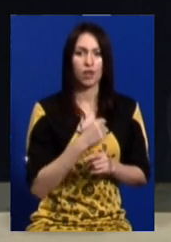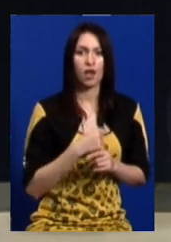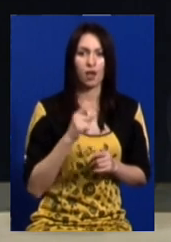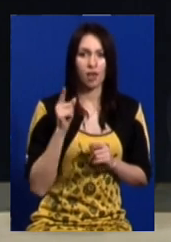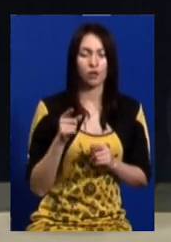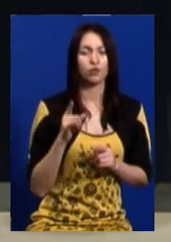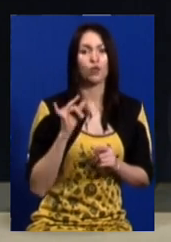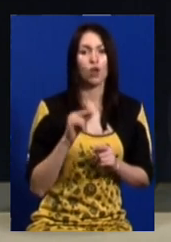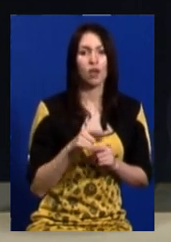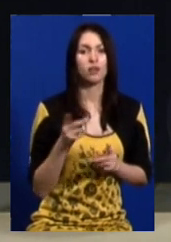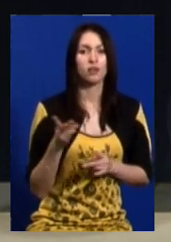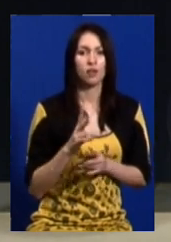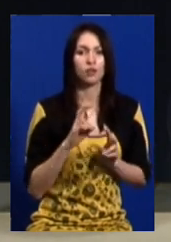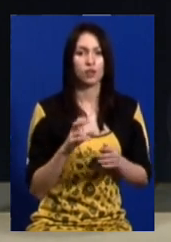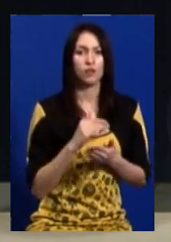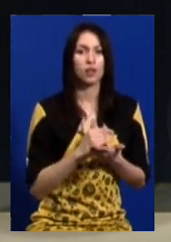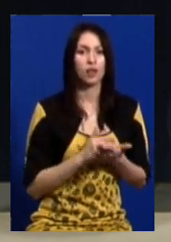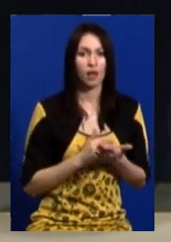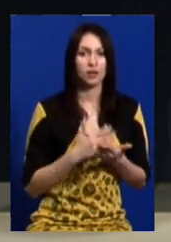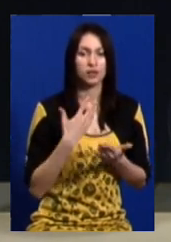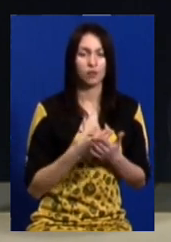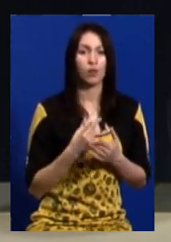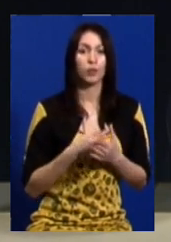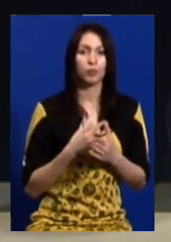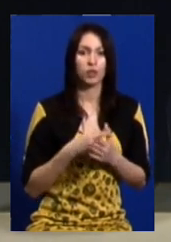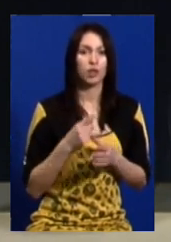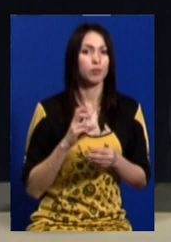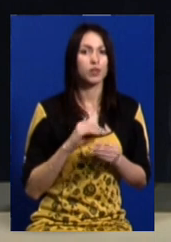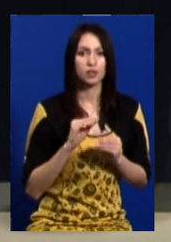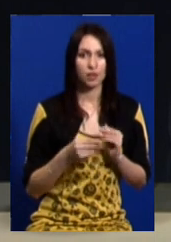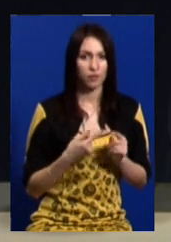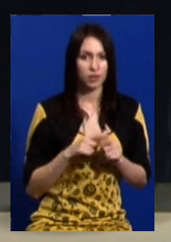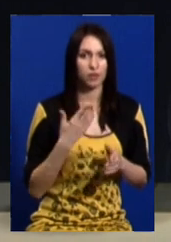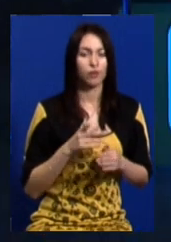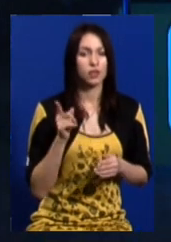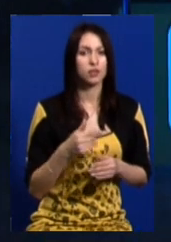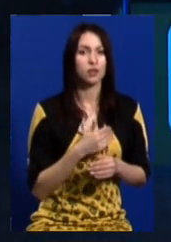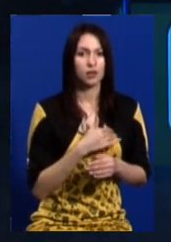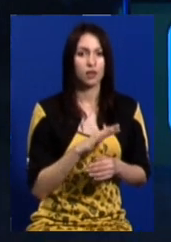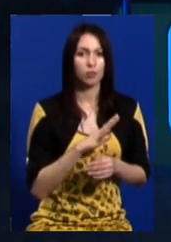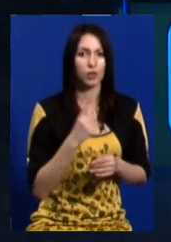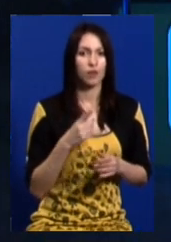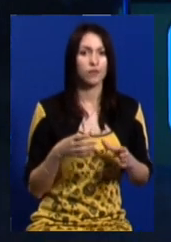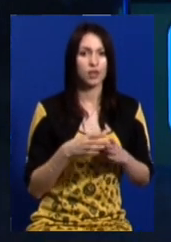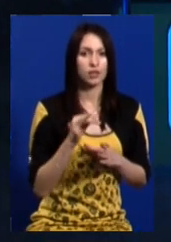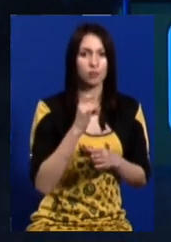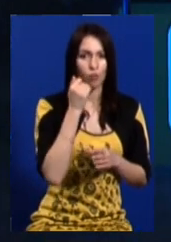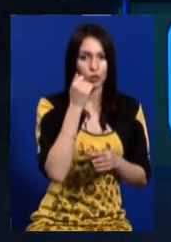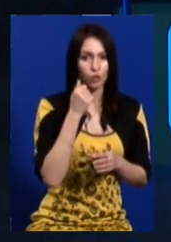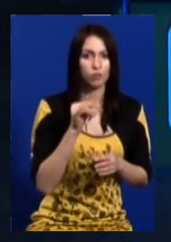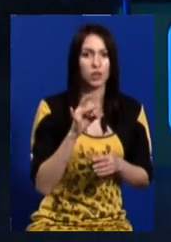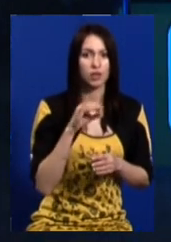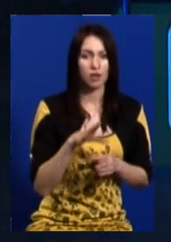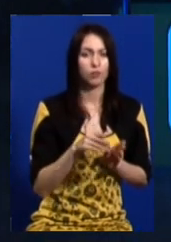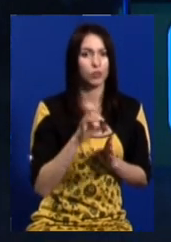вони повинні назвати речі вже своїми іменами, не приховувати цього. Якщо вони хочуть бути в єдності з Московським патріархатом, з